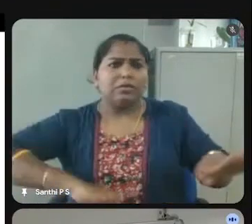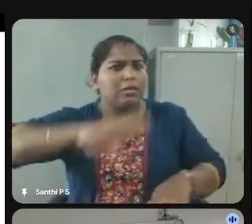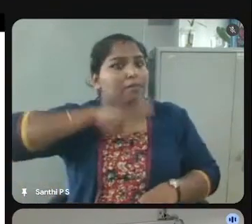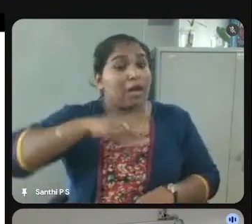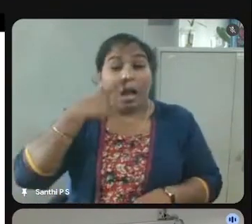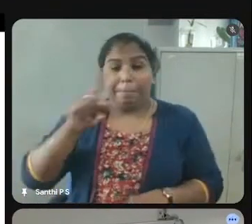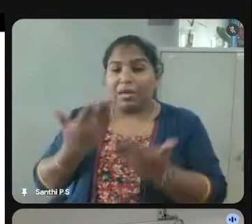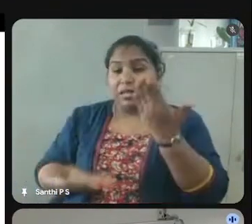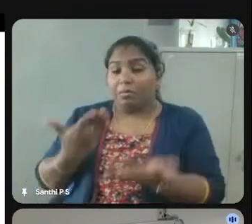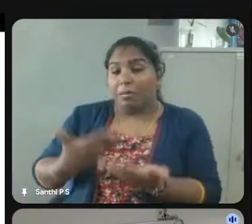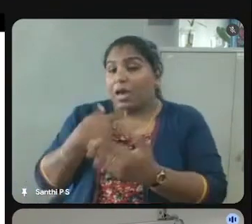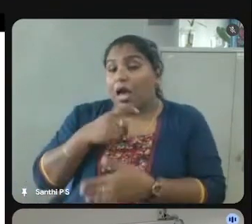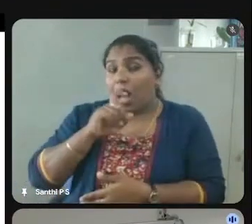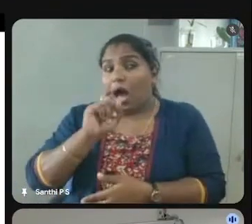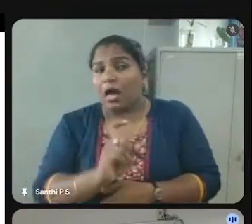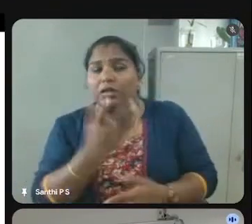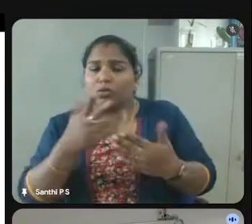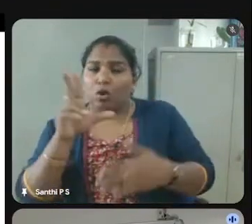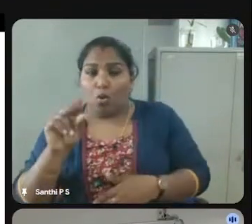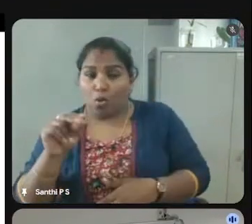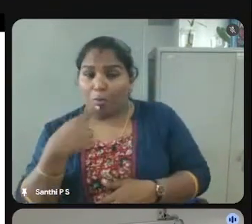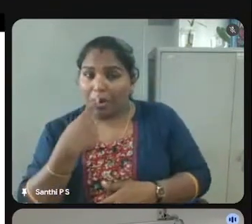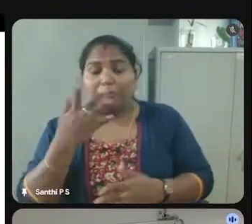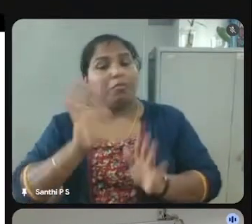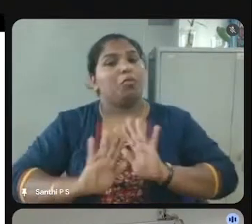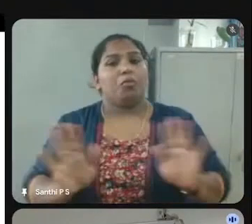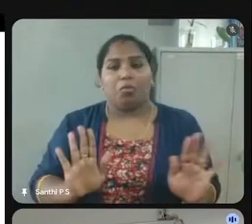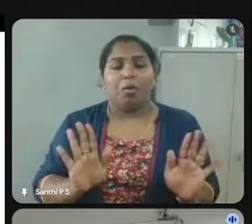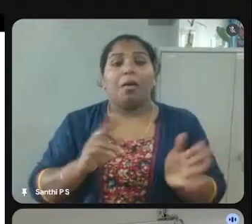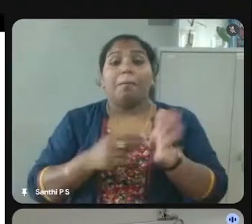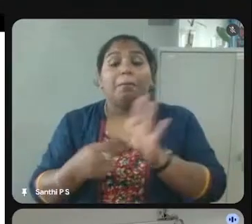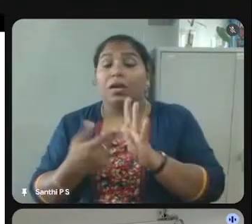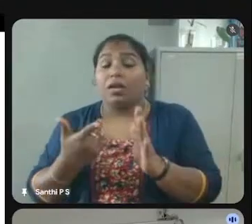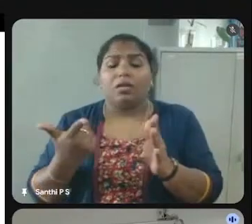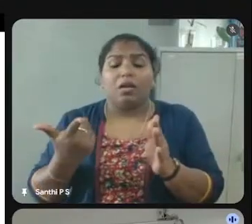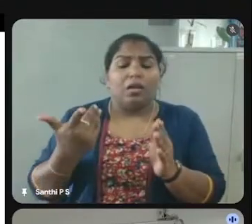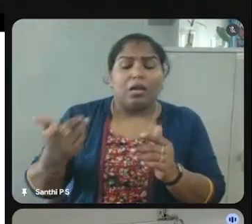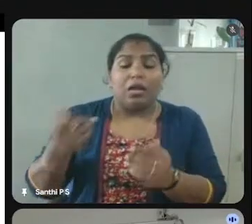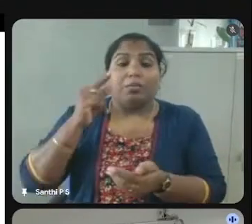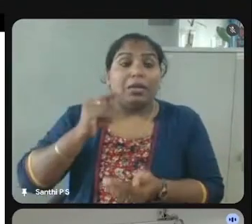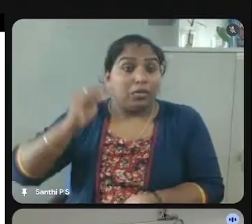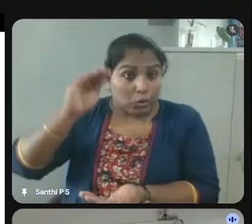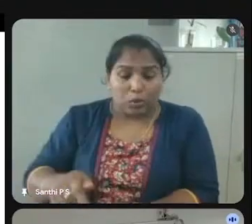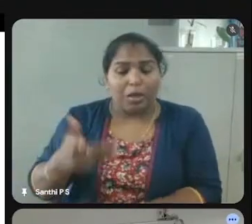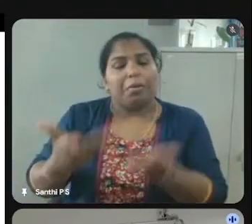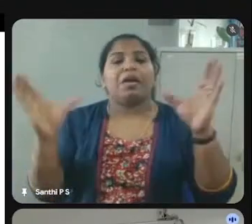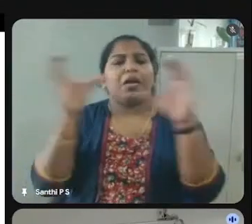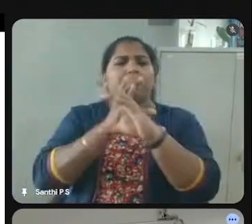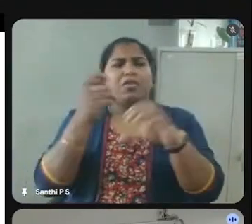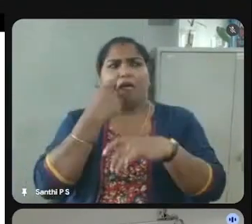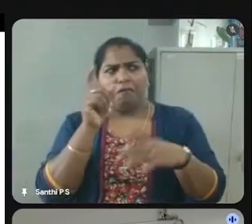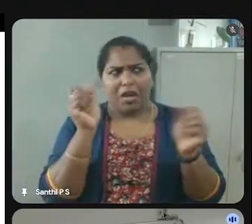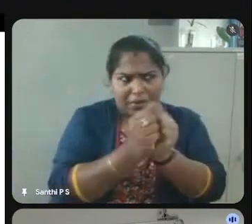സാധിച്ചു കൊടുക്കുകയാണെന്നുണ്ടെങ്കിൽ അവിടെ വീട്ടിൽ തന്നെ ഒരു വൈരുദ്ധ്യമാണ്. ഇത് എവിടെയാണ്, ആരോടൊപ്പമാണ് നിൽക്കേണ്ടത് എന്നുള്ള ഒരു കൺഫ്യൂഷൻ കുട്ടിക്ക് ആദ്യം ഉണ്ടാകും.